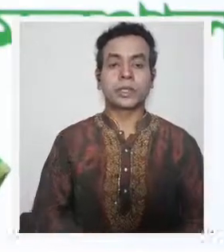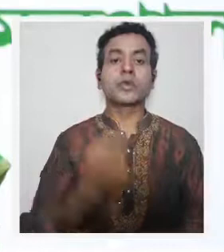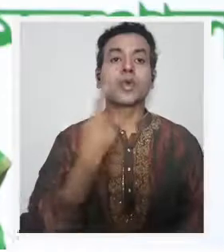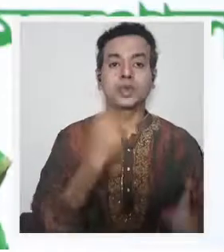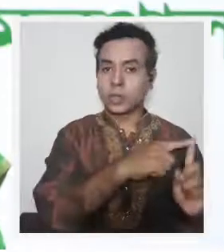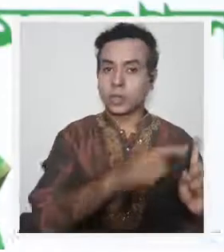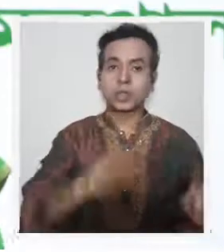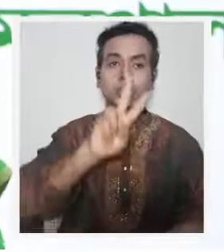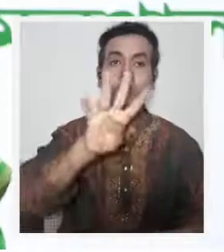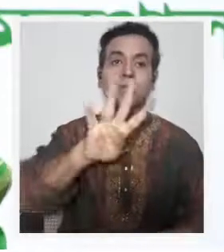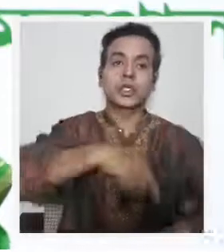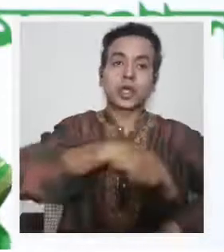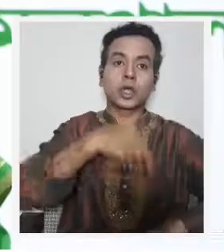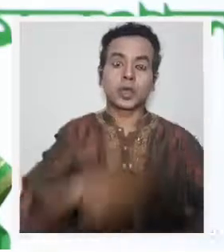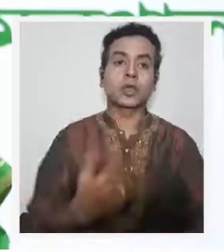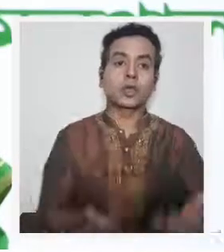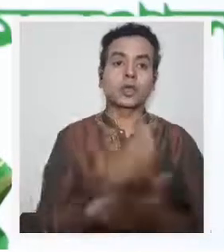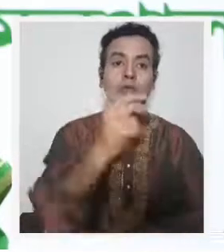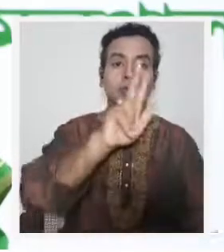2 জন।